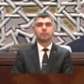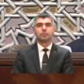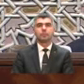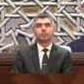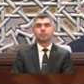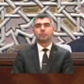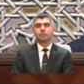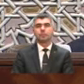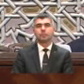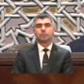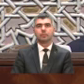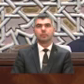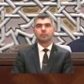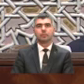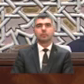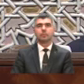التوقيت.